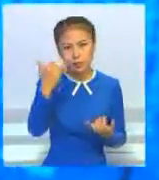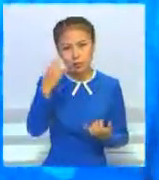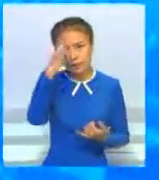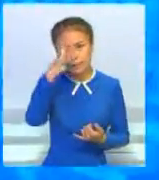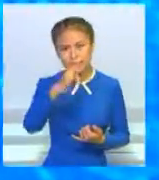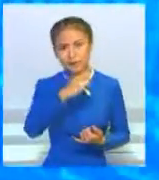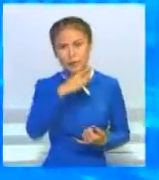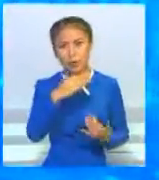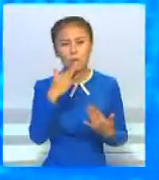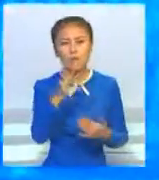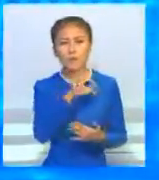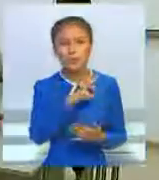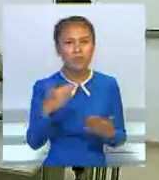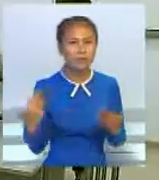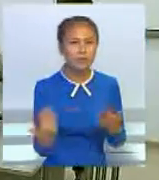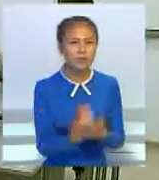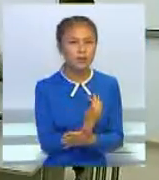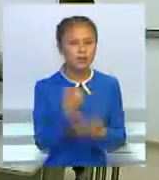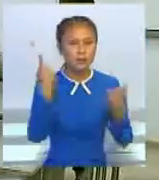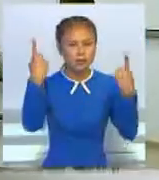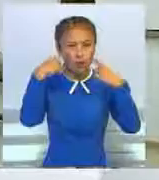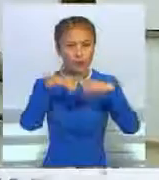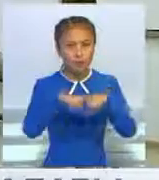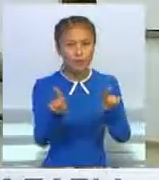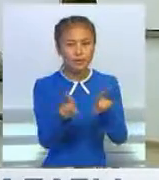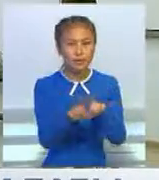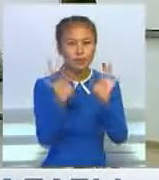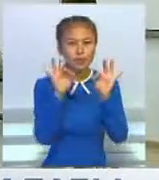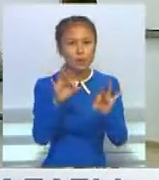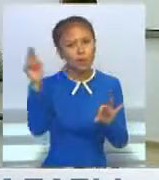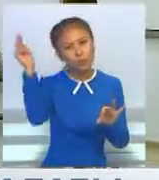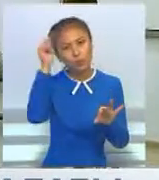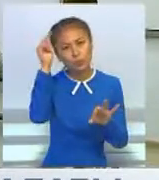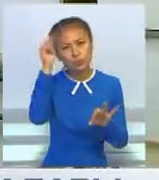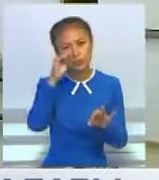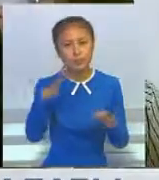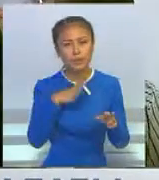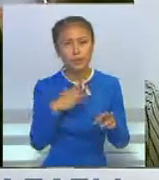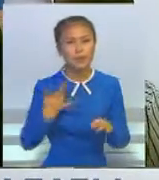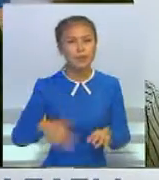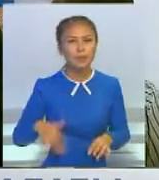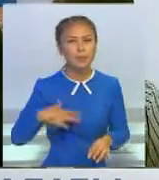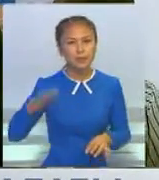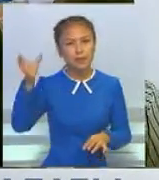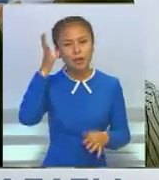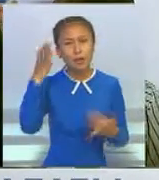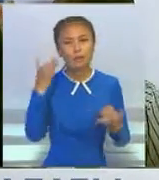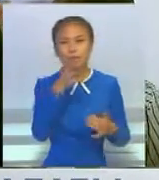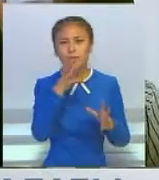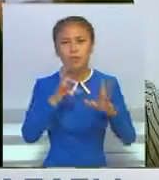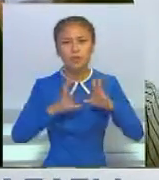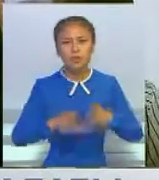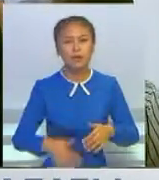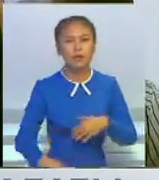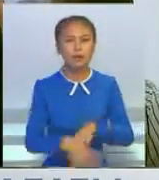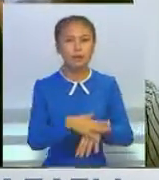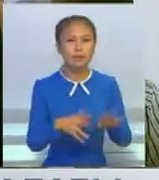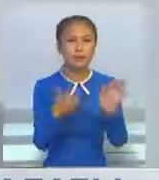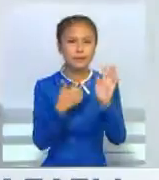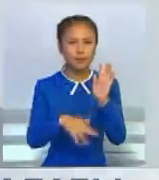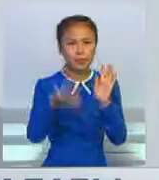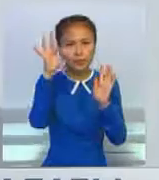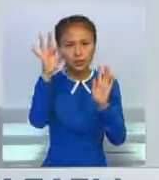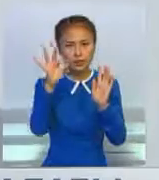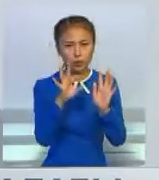Бұл қазақстандықтарды озық инновациялар мен жаңа технологияларды игеруге жол ашады, дейді жамбылдық ғалымдар. Қазір оны дүниежүзі